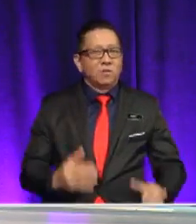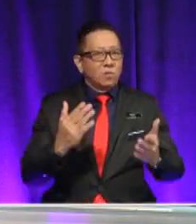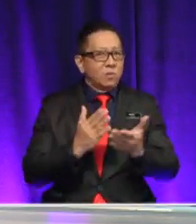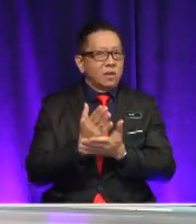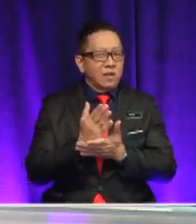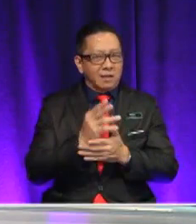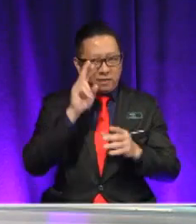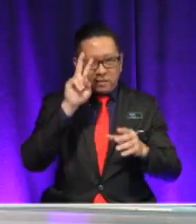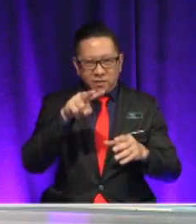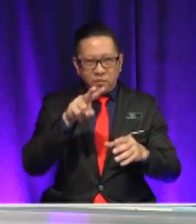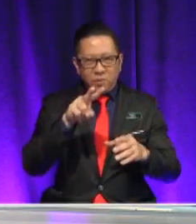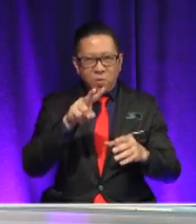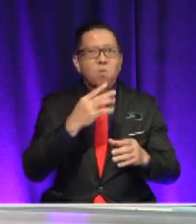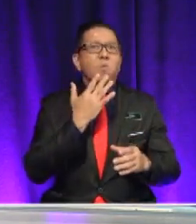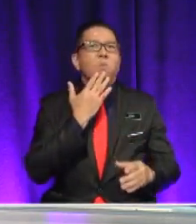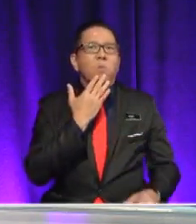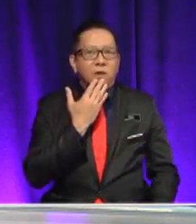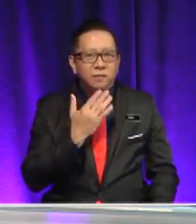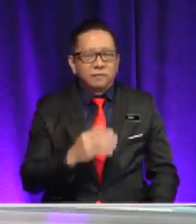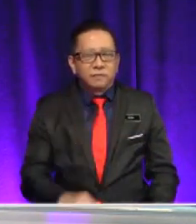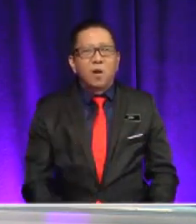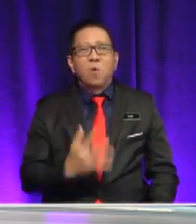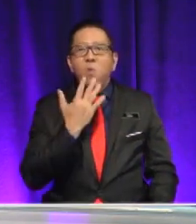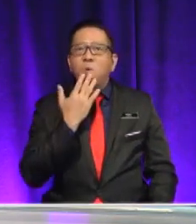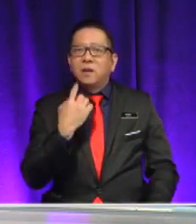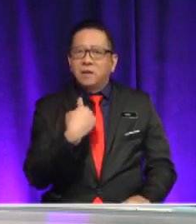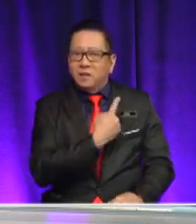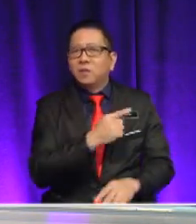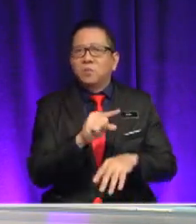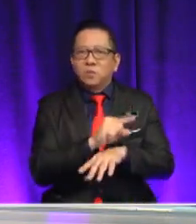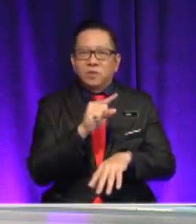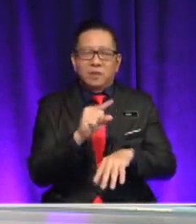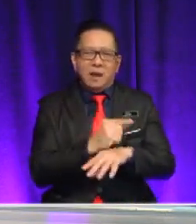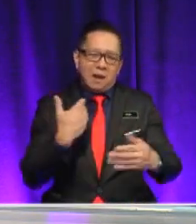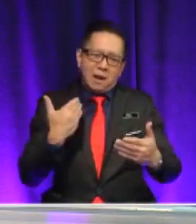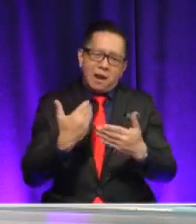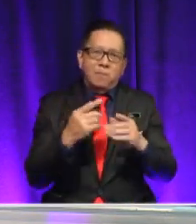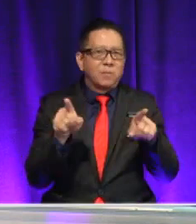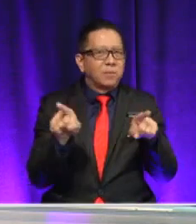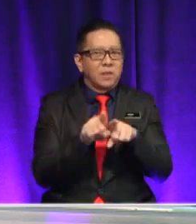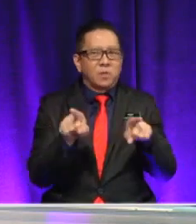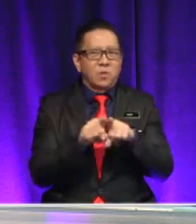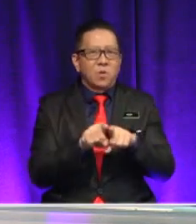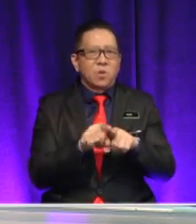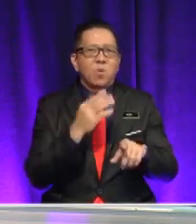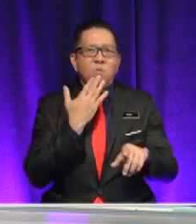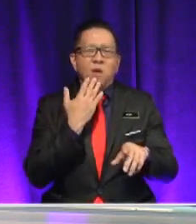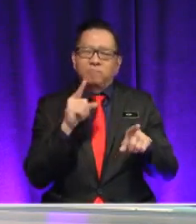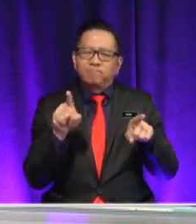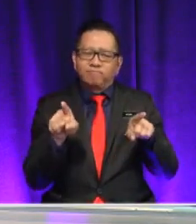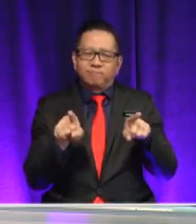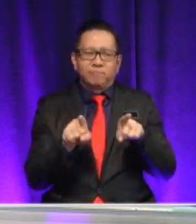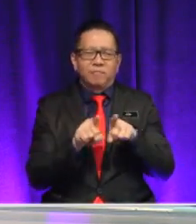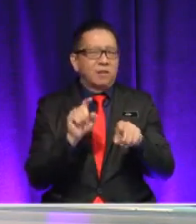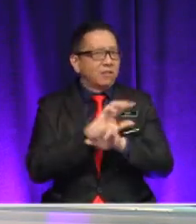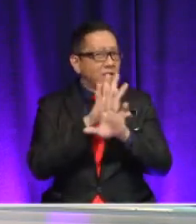Terangkan tentang warna-warna yang kita gunakan ini adalah warna yang hampir sama waktu kita pakai warna Senada yaitu biru